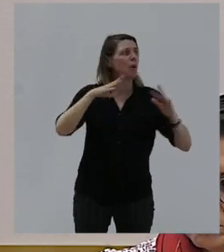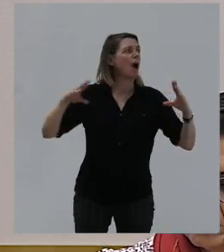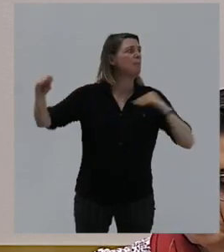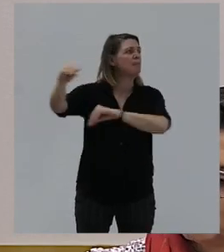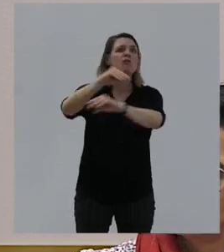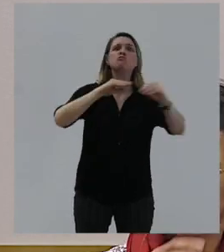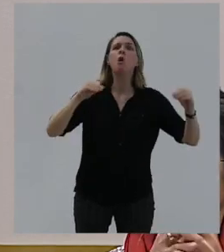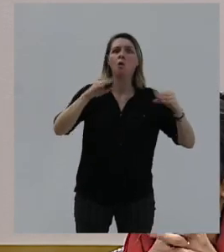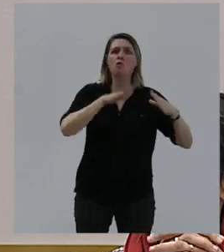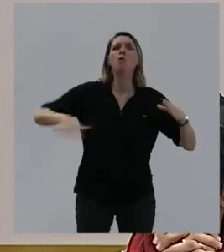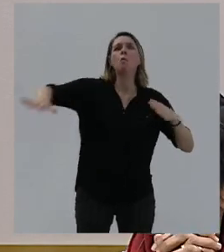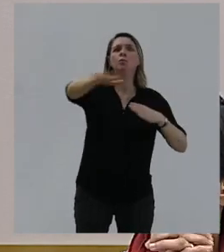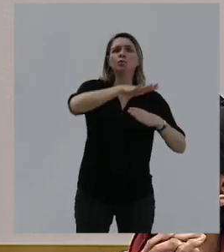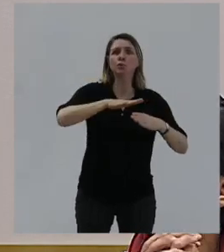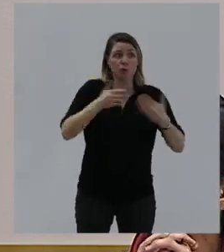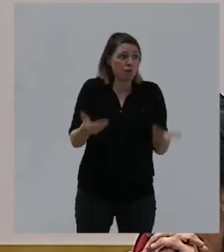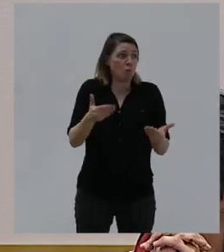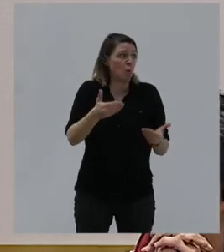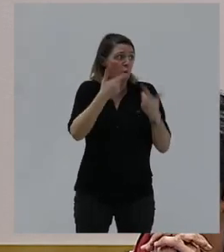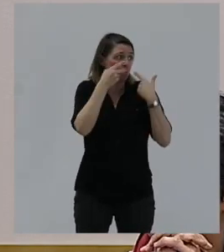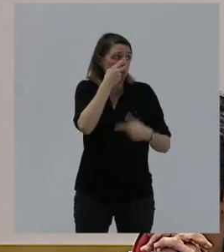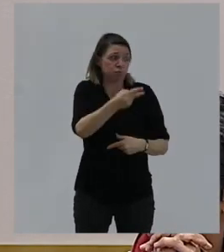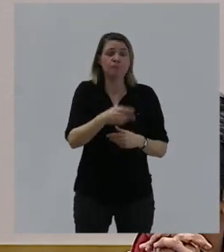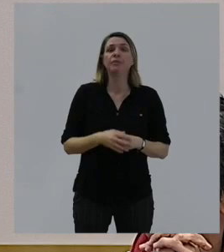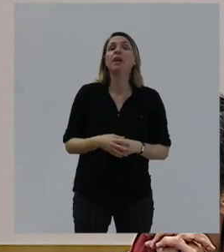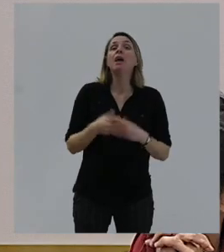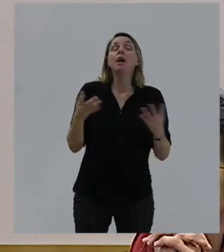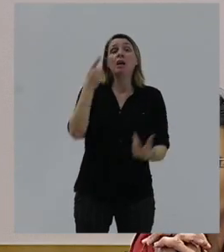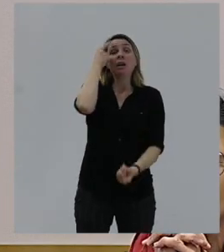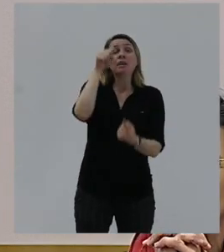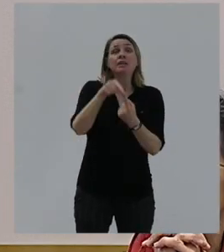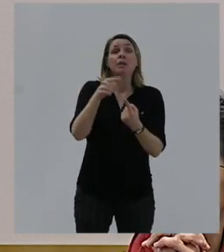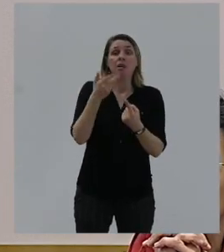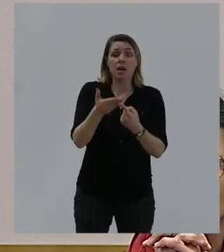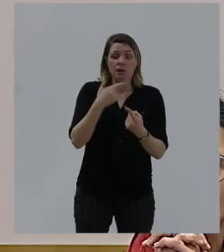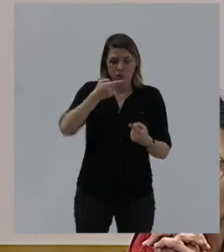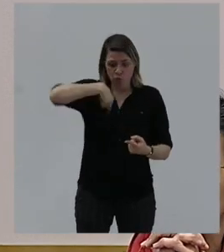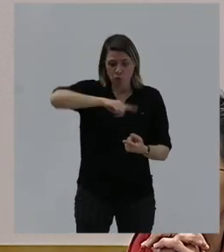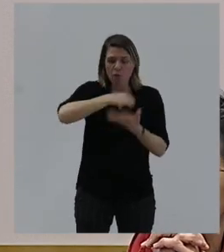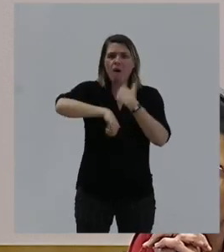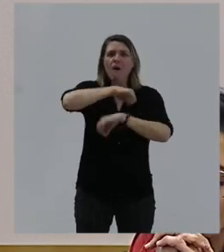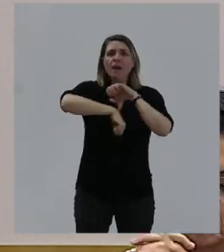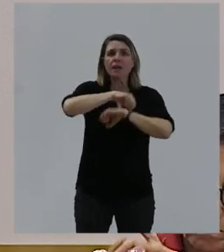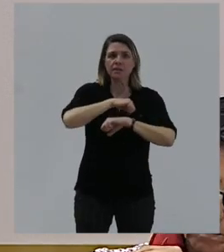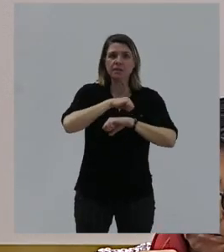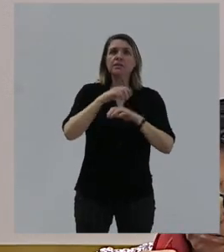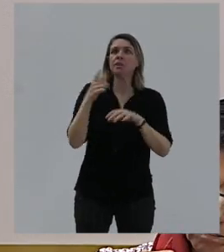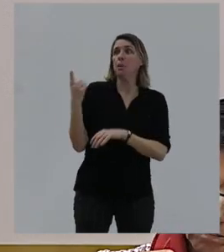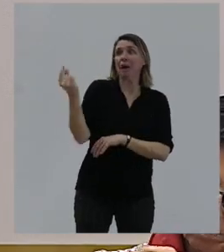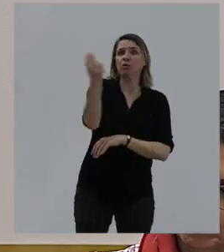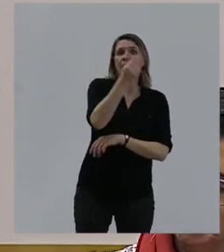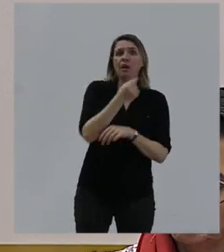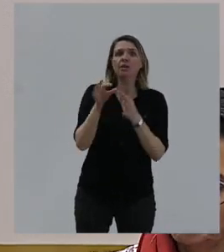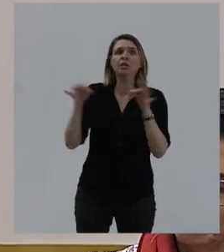nos campus qui ont lieu actuellement. Sur ce sujet, nous nous organisons aussi avec les partenaires